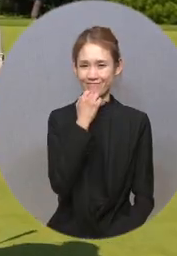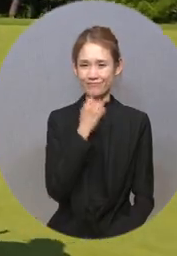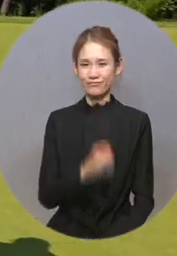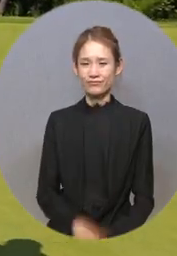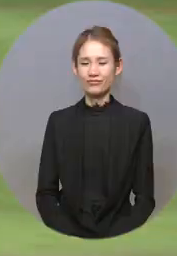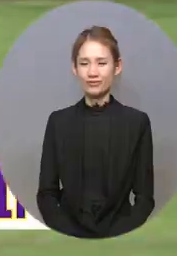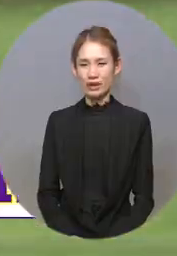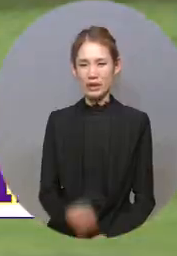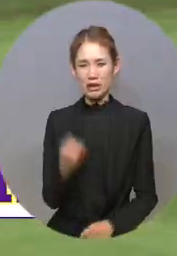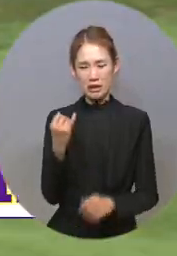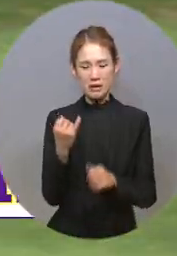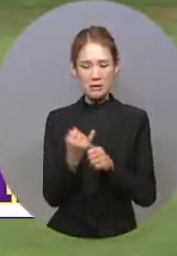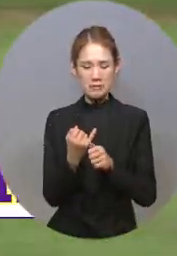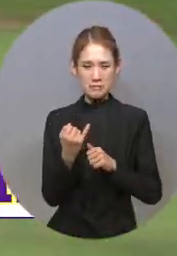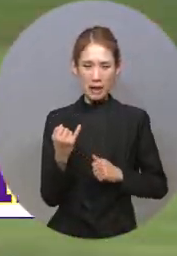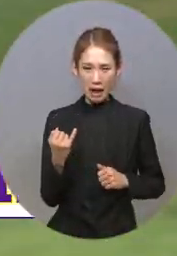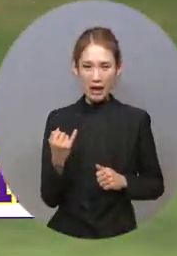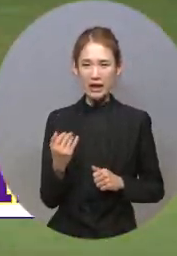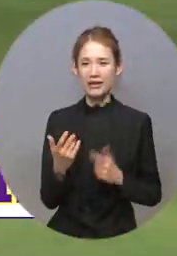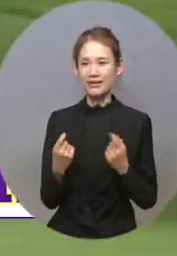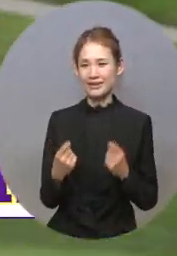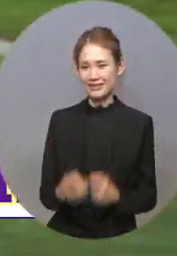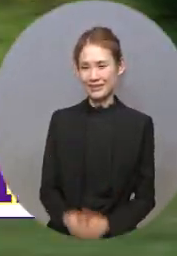연하트 지겠는데?